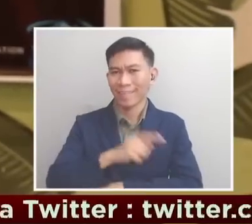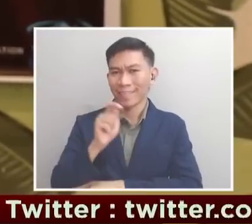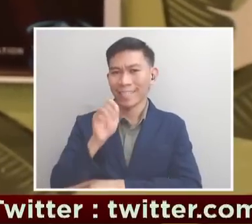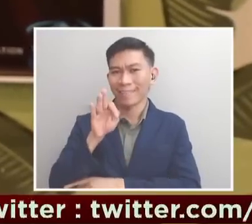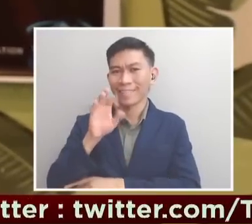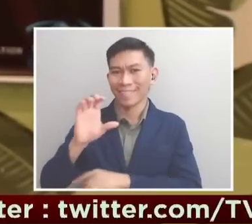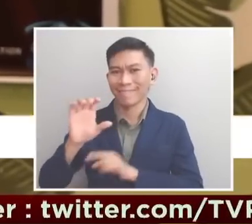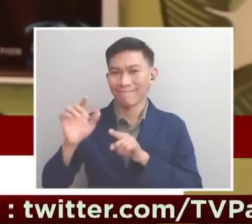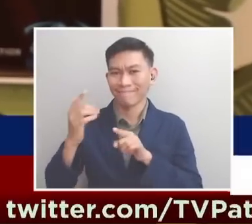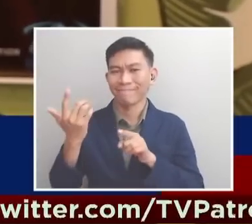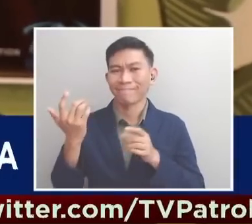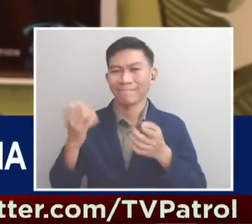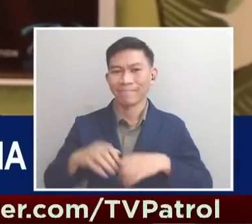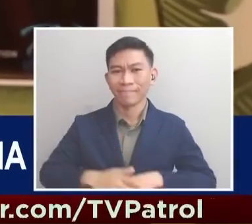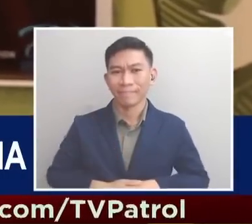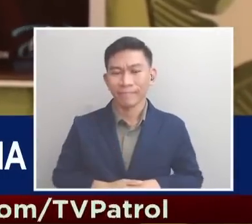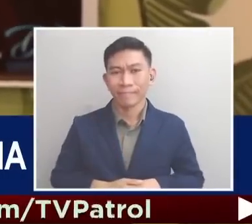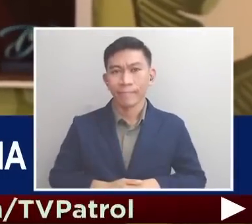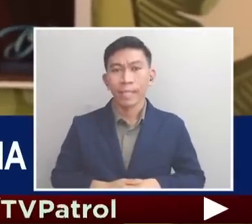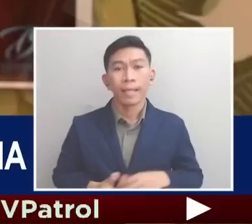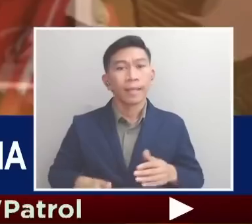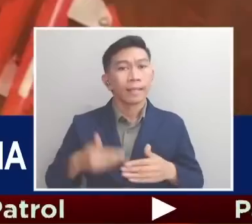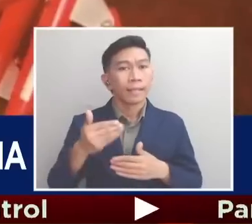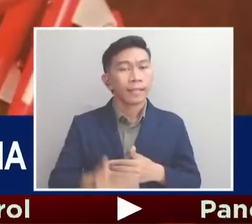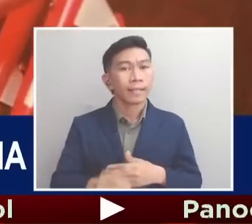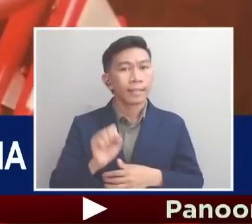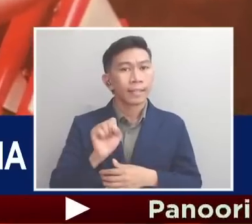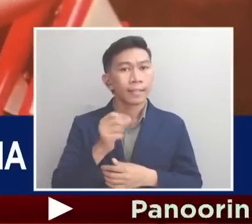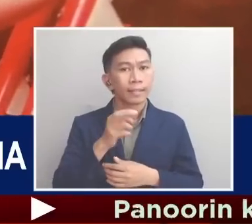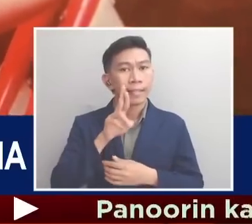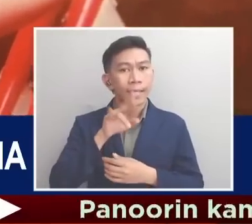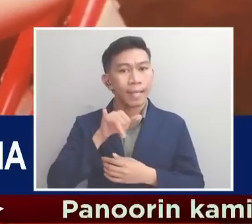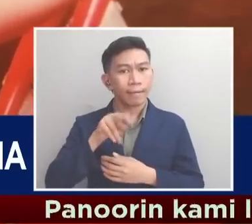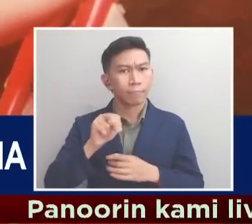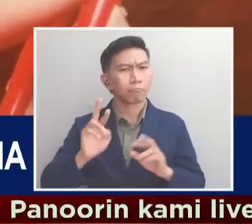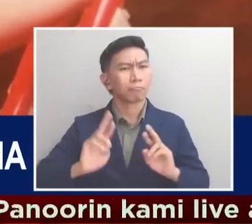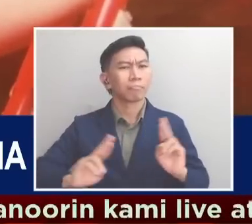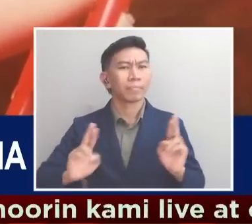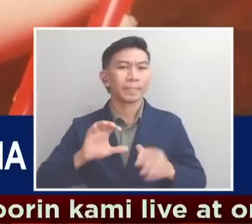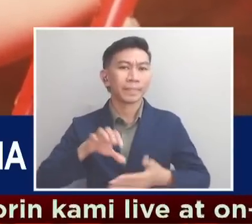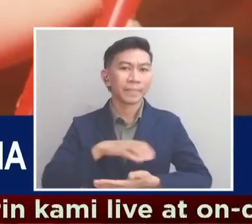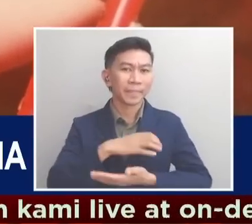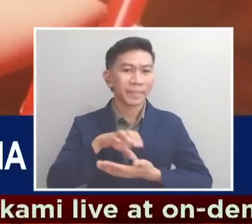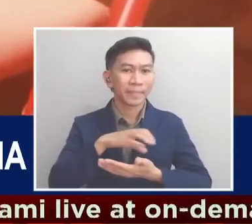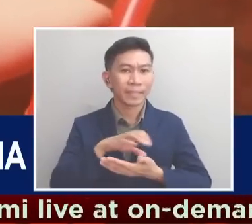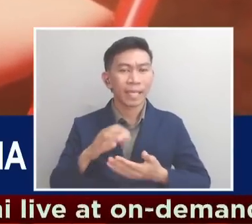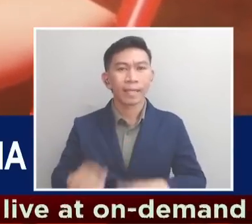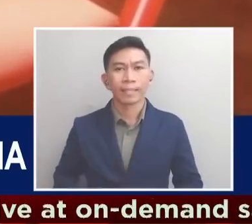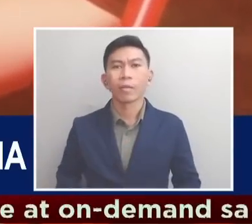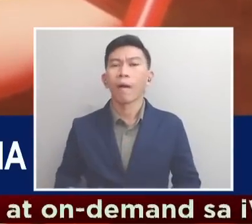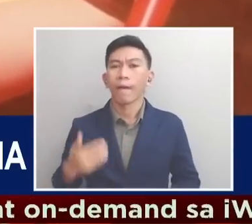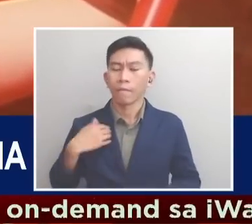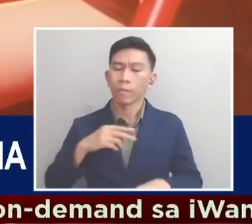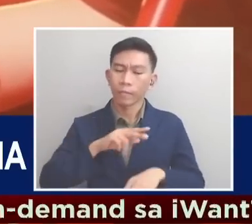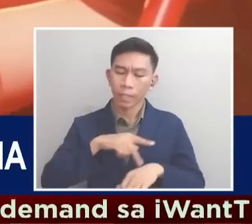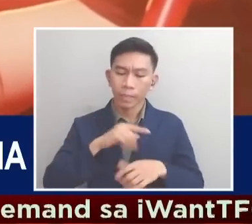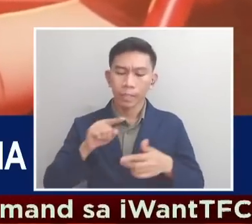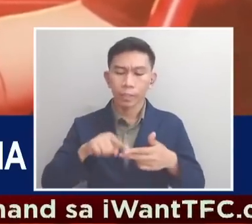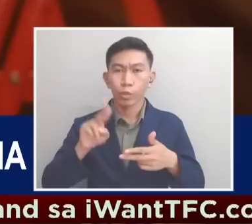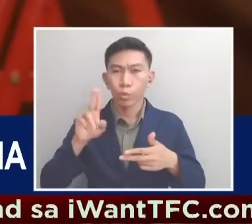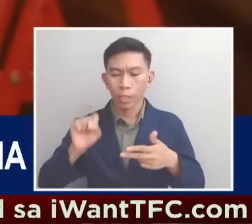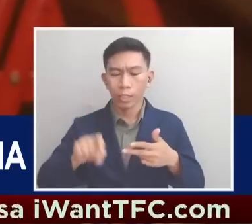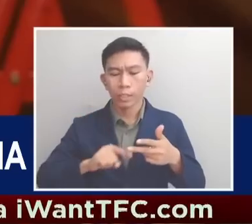Samantala, kasado na ang all-out concert ni Sherian Regis. Bukod sa Pinas, bahagi ang US at Canada ng kanyang concert